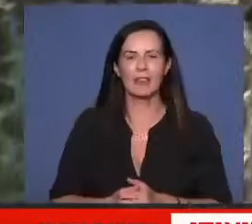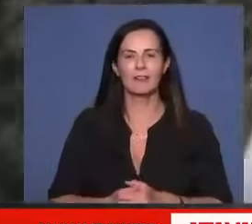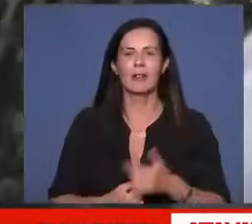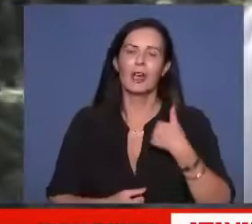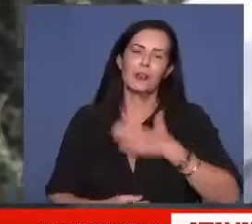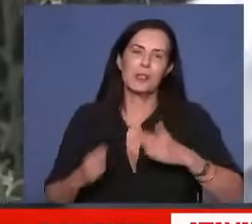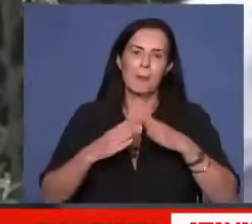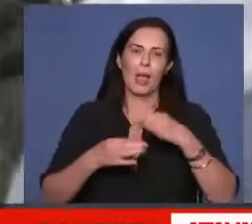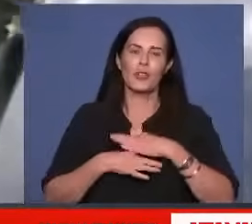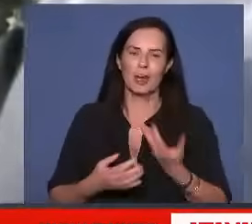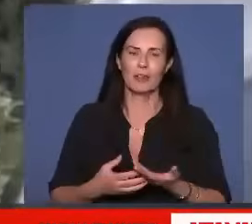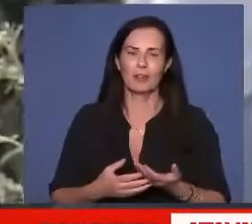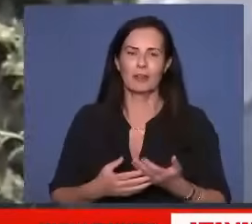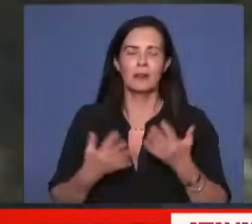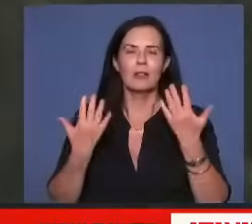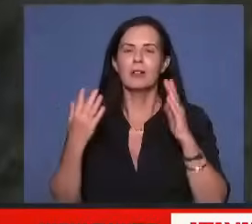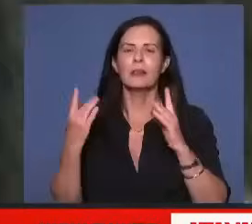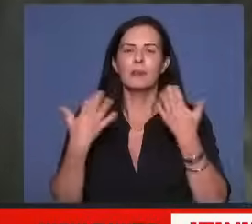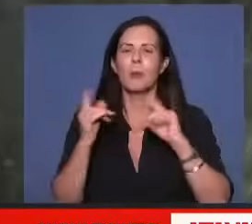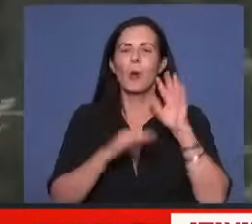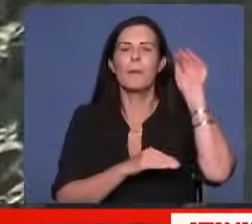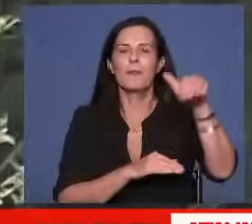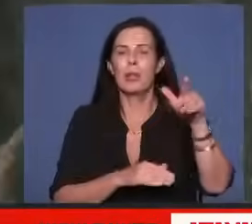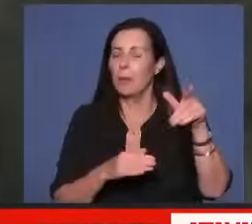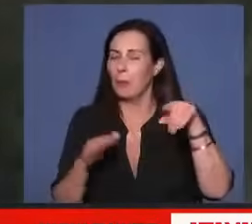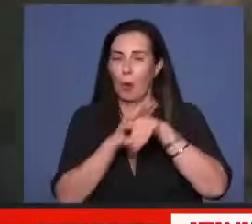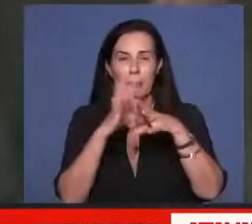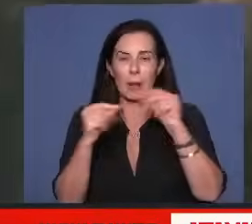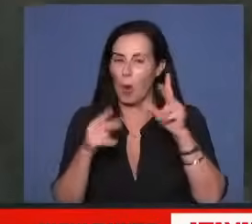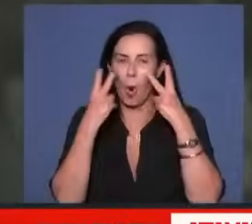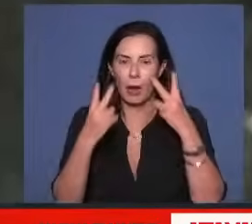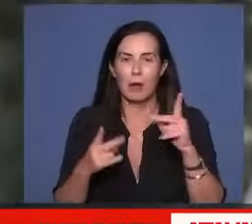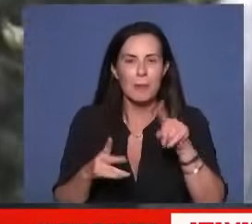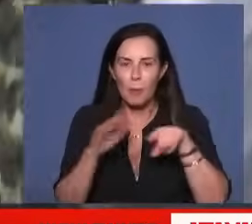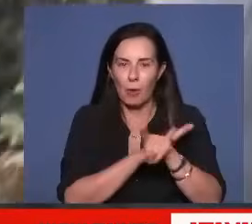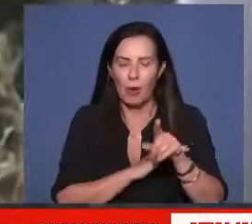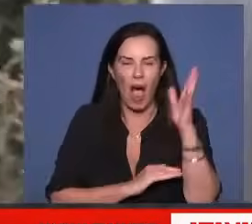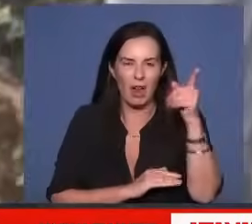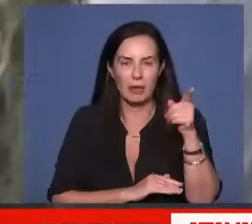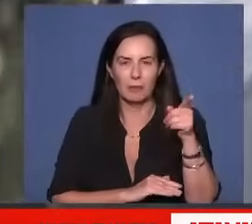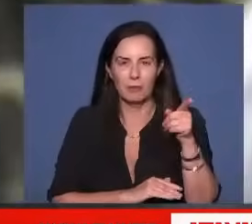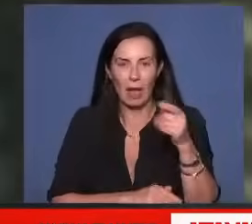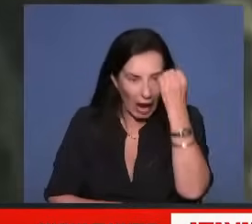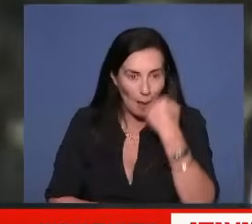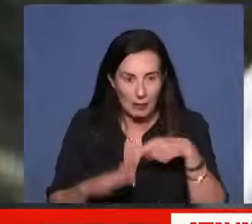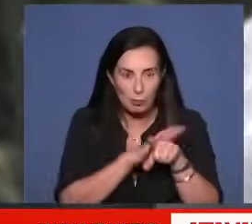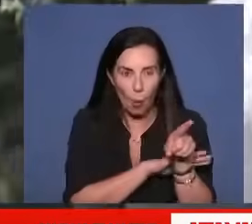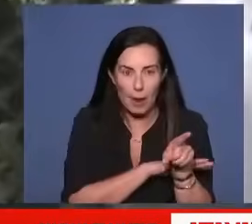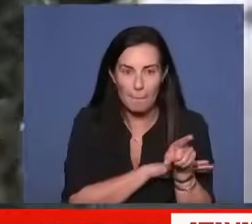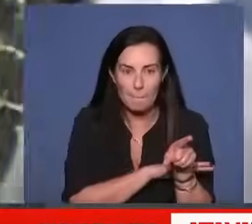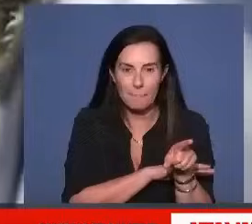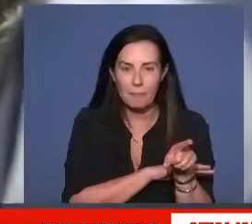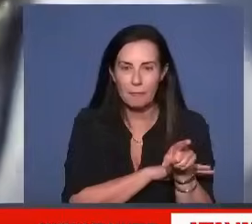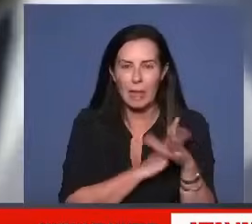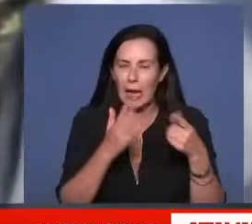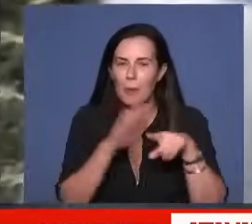מה, עוד ספרו לך בפנים? הם בורחים, נעלמים, לא רואה אותם. מי בורח? חמאס? איך הם